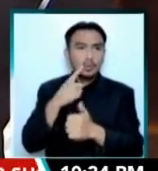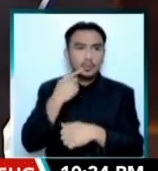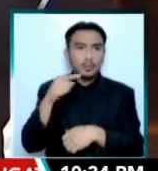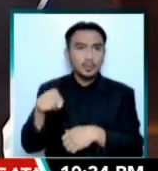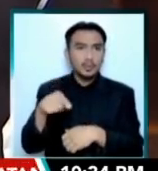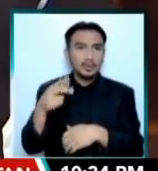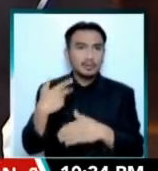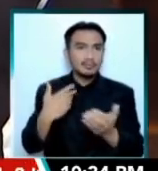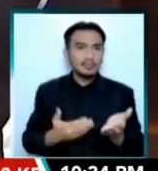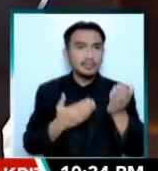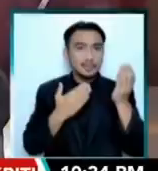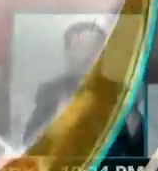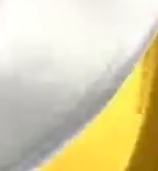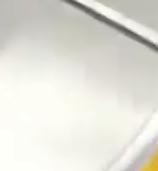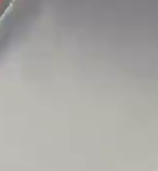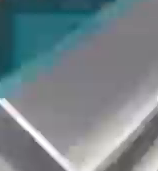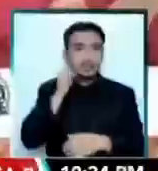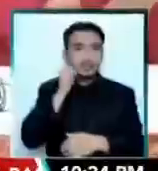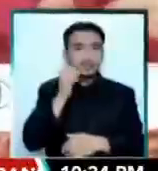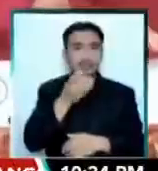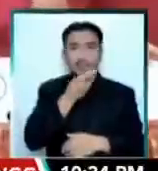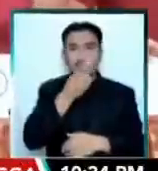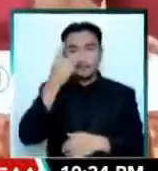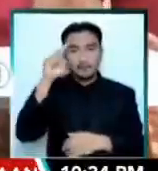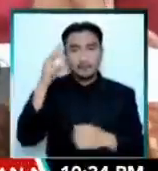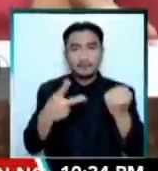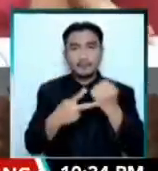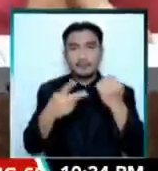vice-presidente. Naritong report.